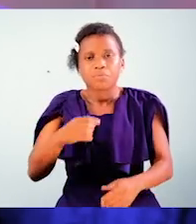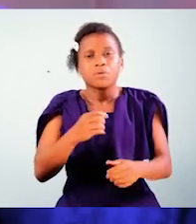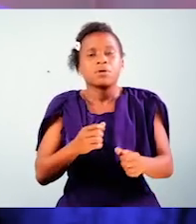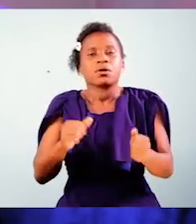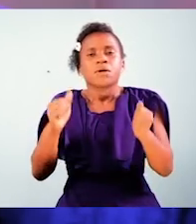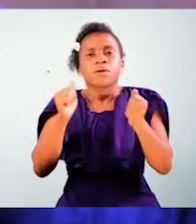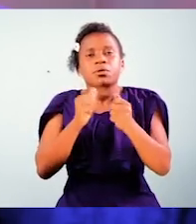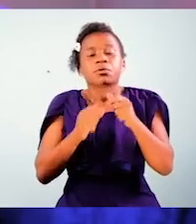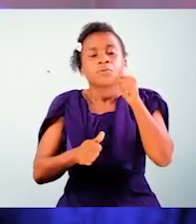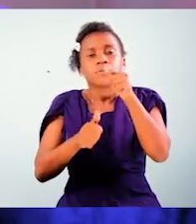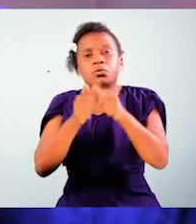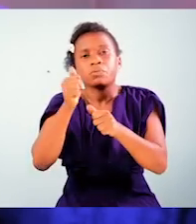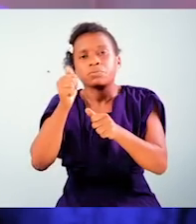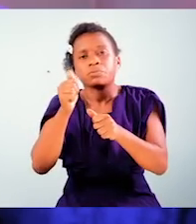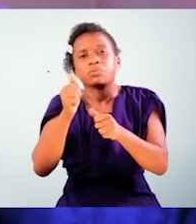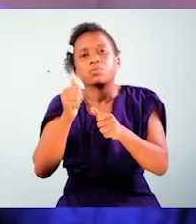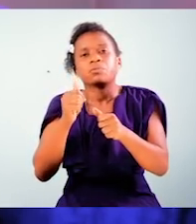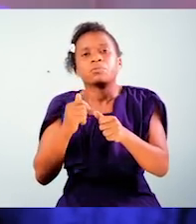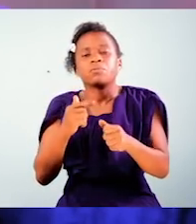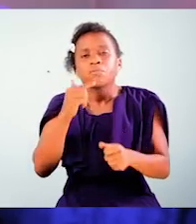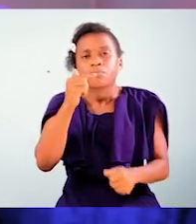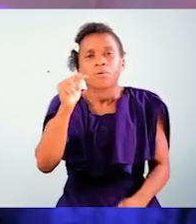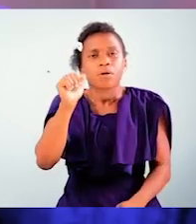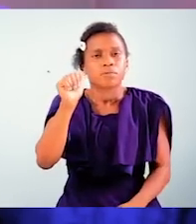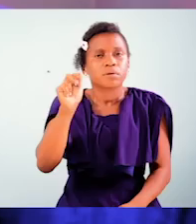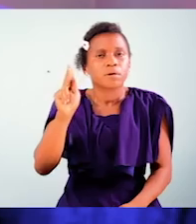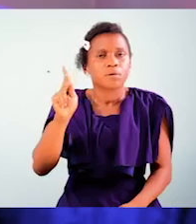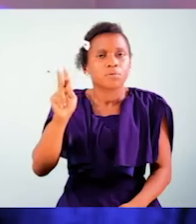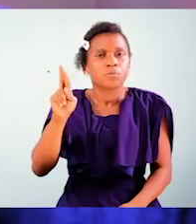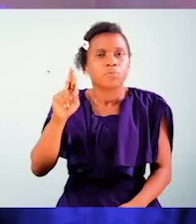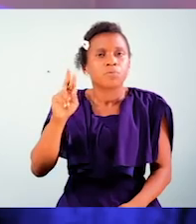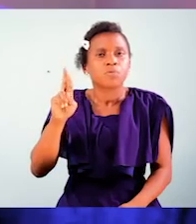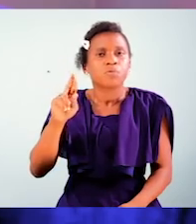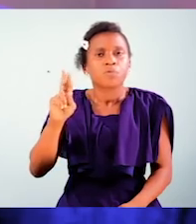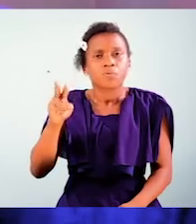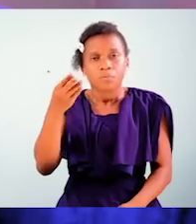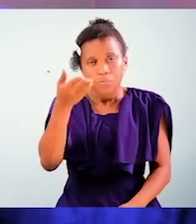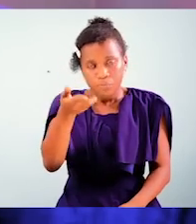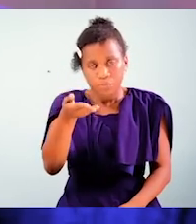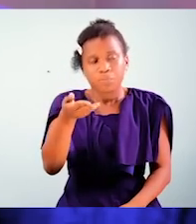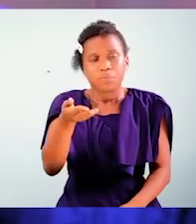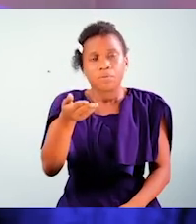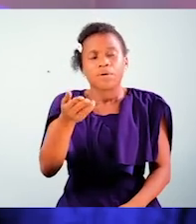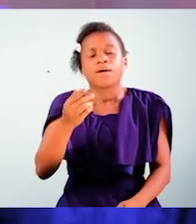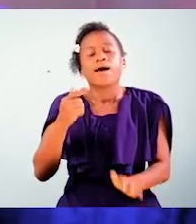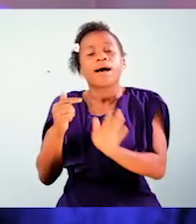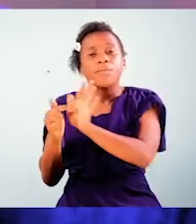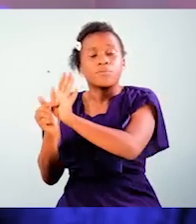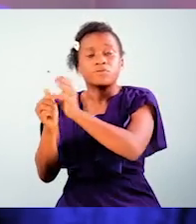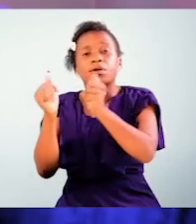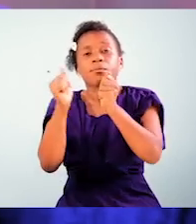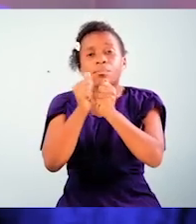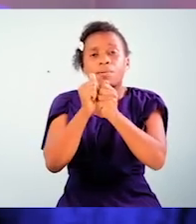TAKUKURU pia naye alitoa vitu vyake, lakini tuko kwa CAG. CAG amefanya mambo makubwa, ametuonyesha